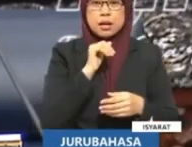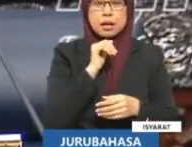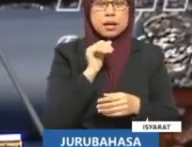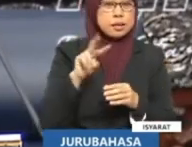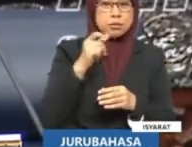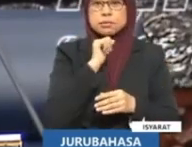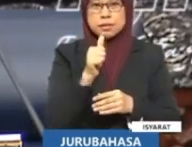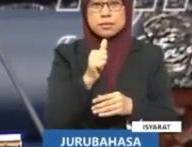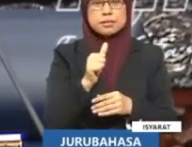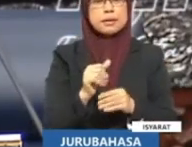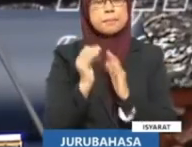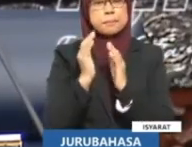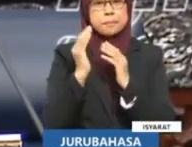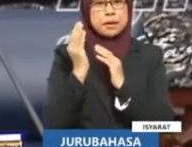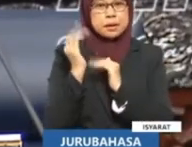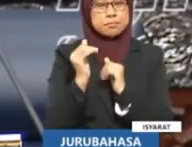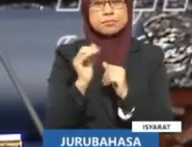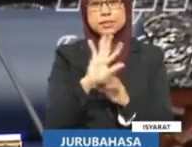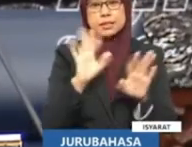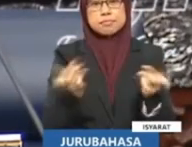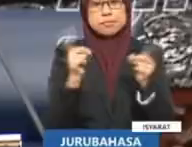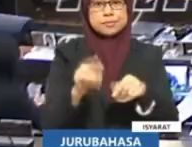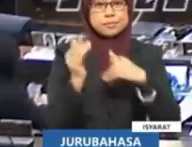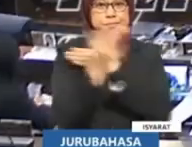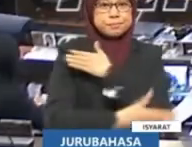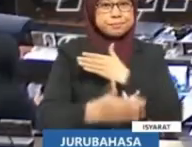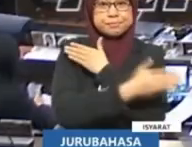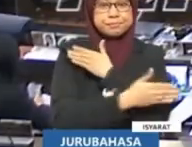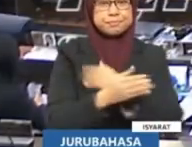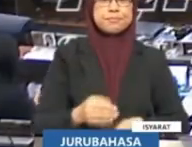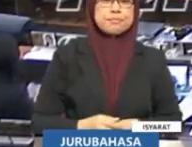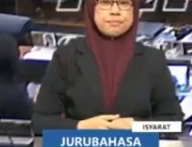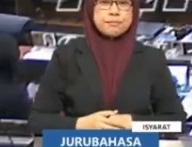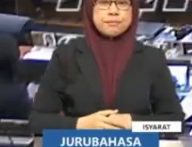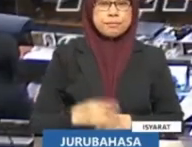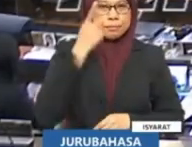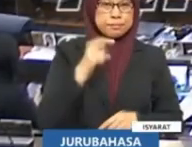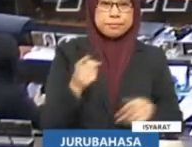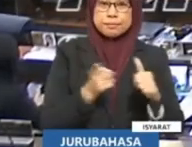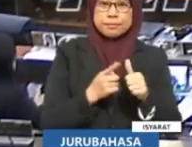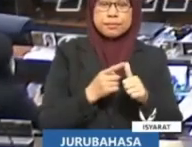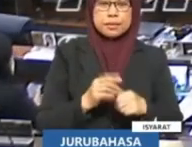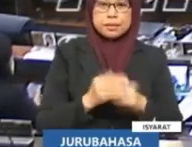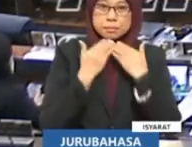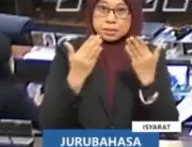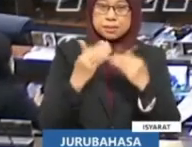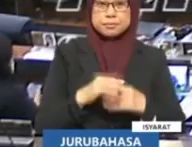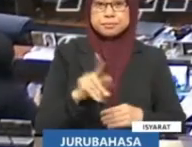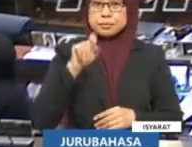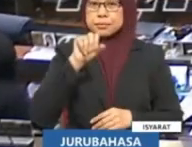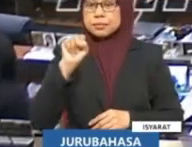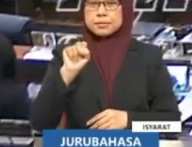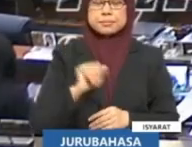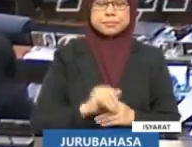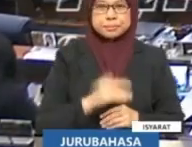kita minta sesuai tidak berlaku didalam negara kita terima kasih Oke pertama pertama yang memakai bersih dan seri